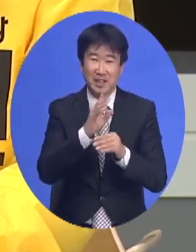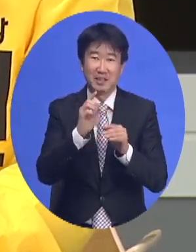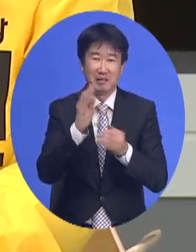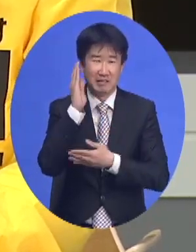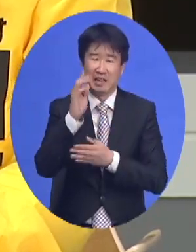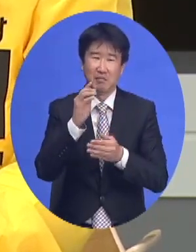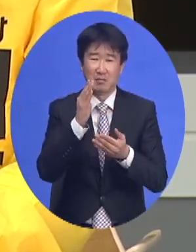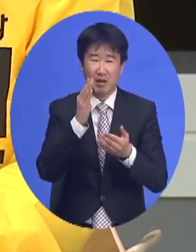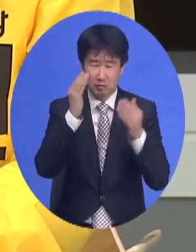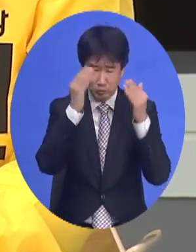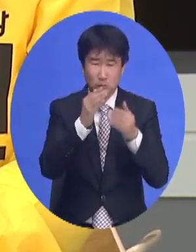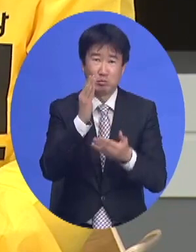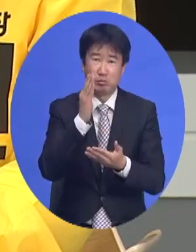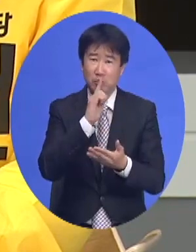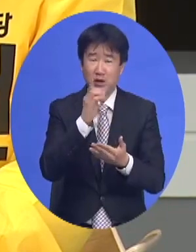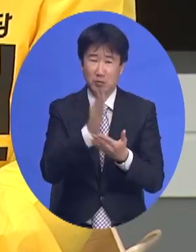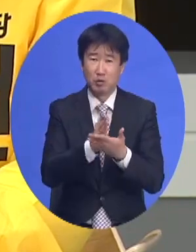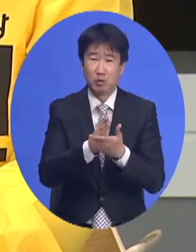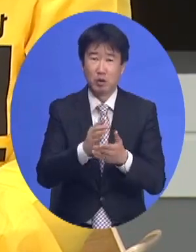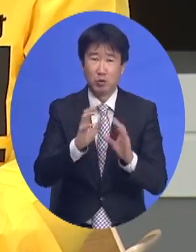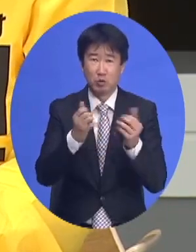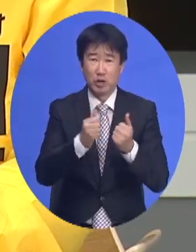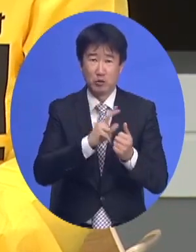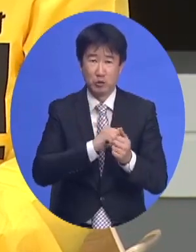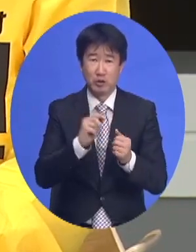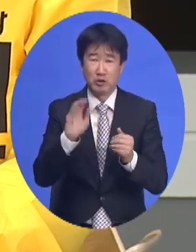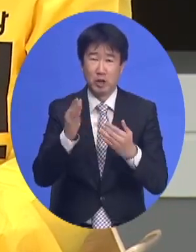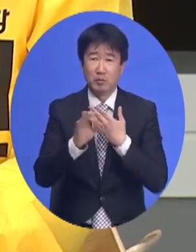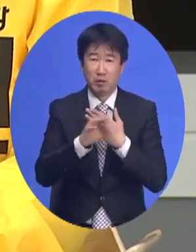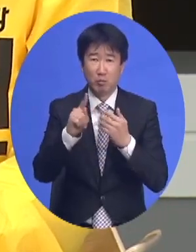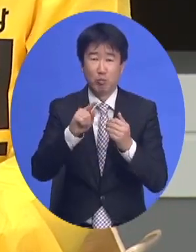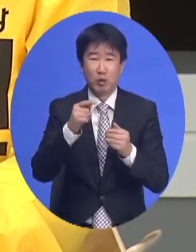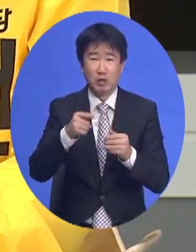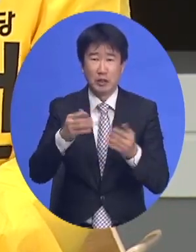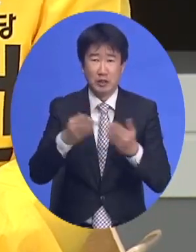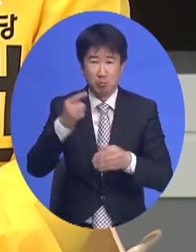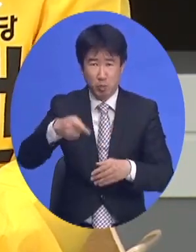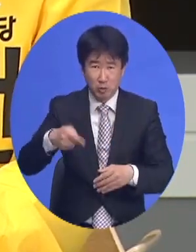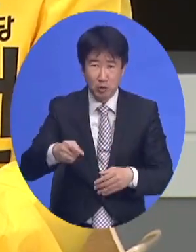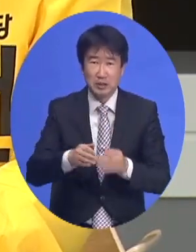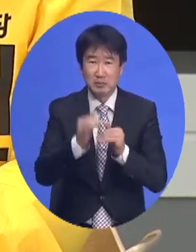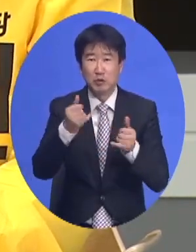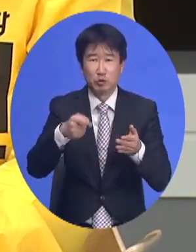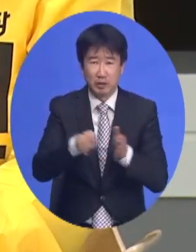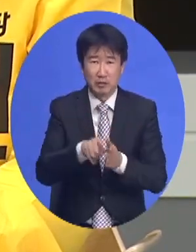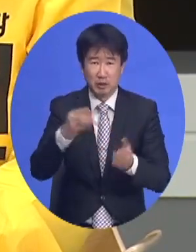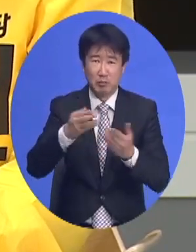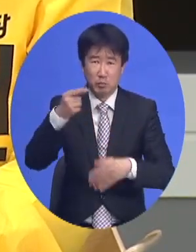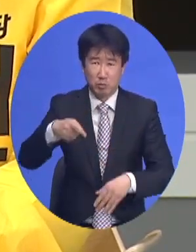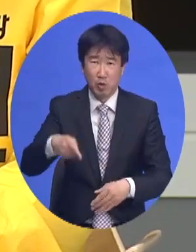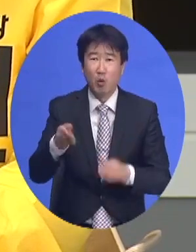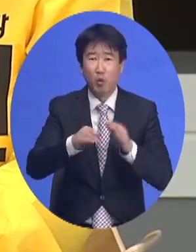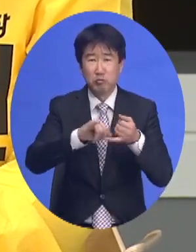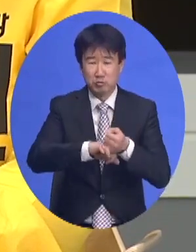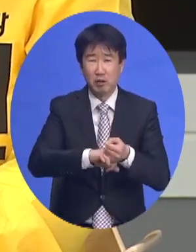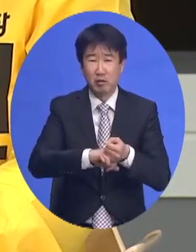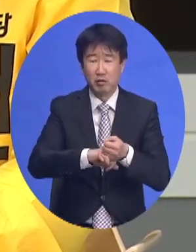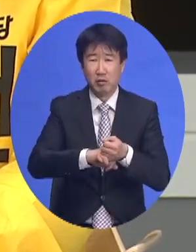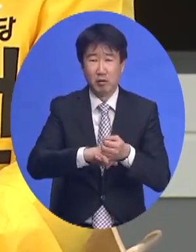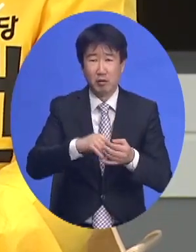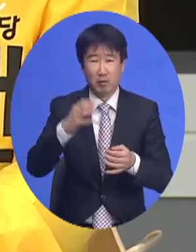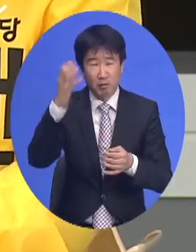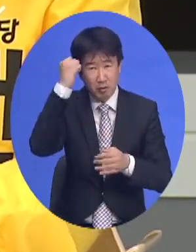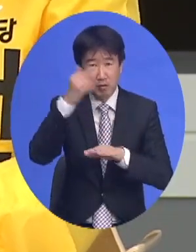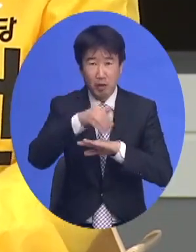하지 마시고 내가 국회의원이 되면 뭐를 하겠다. 그리고 내가 주민들을 위해서 뭘 하겠다는 공약을 갖고 나오셨어야죠.